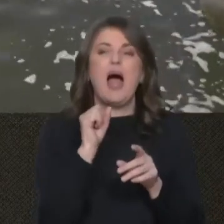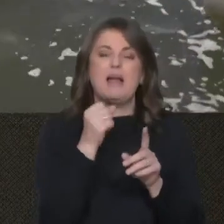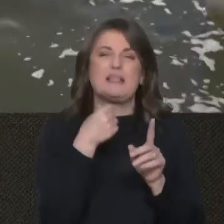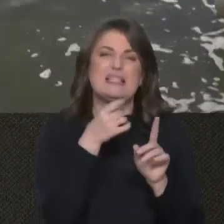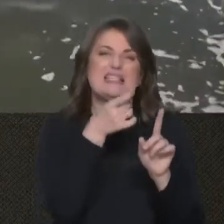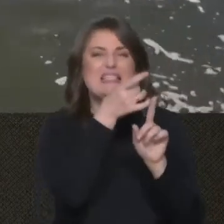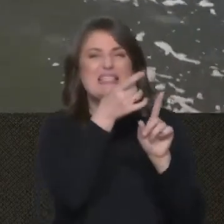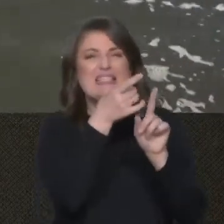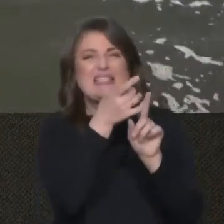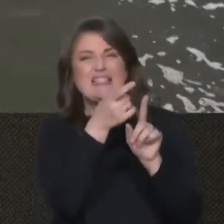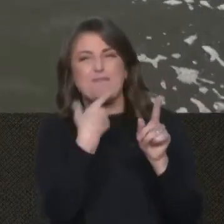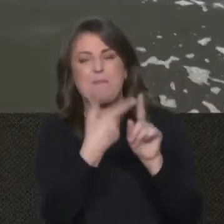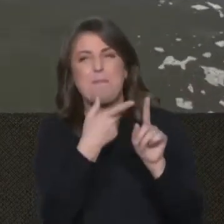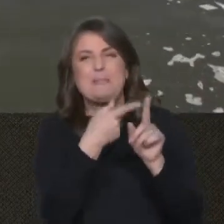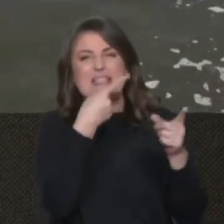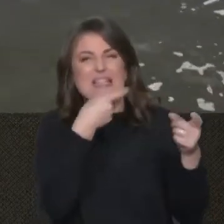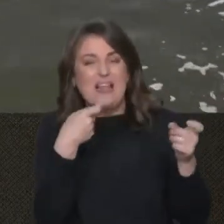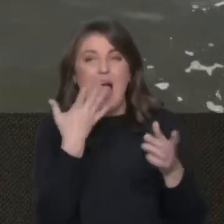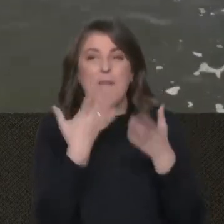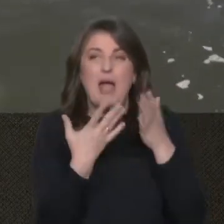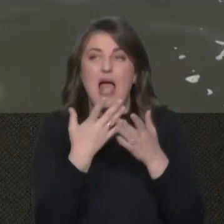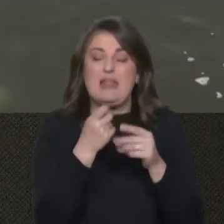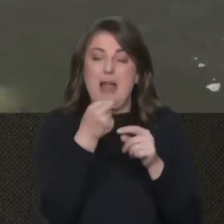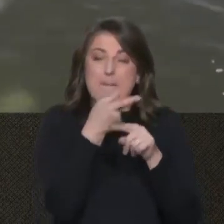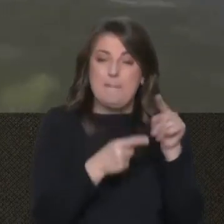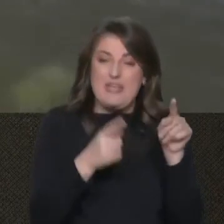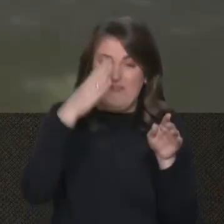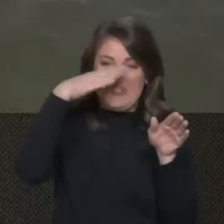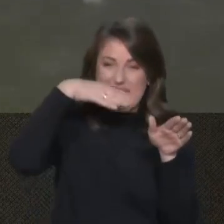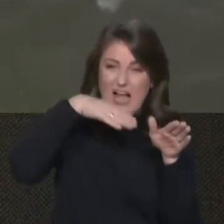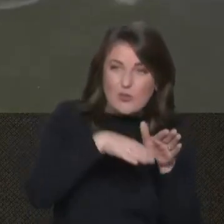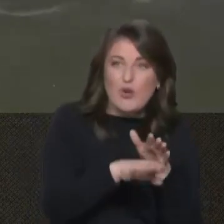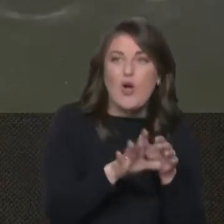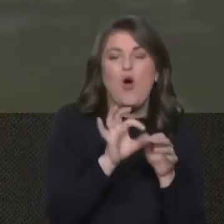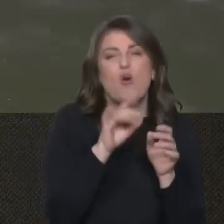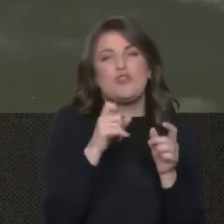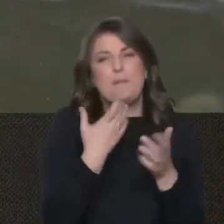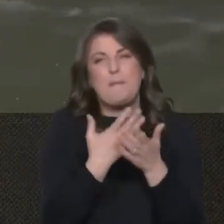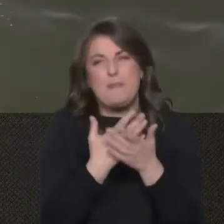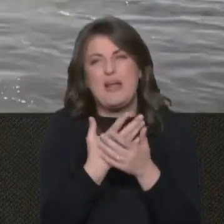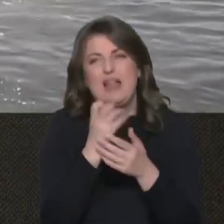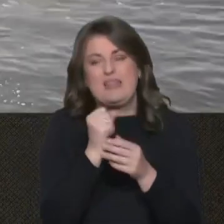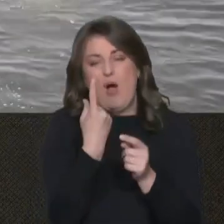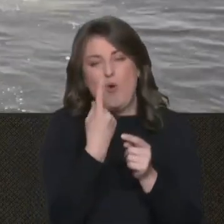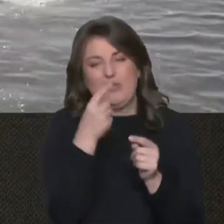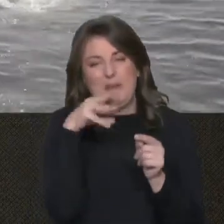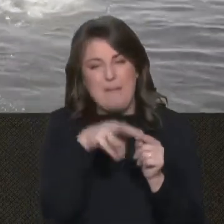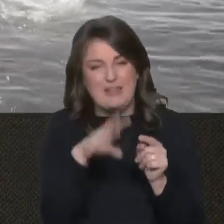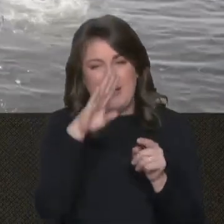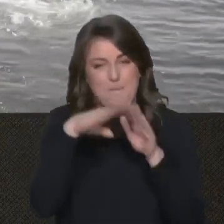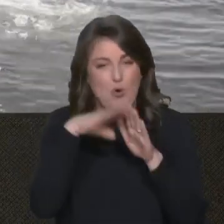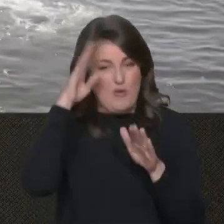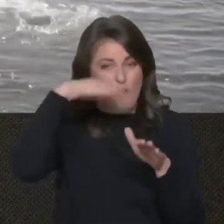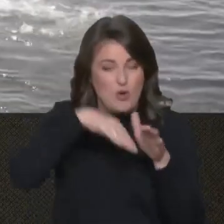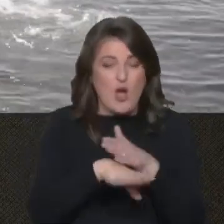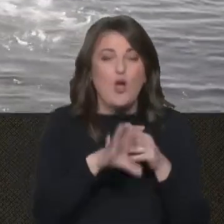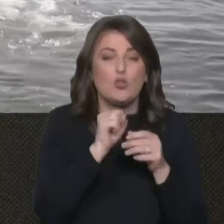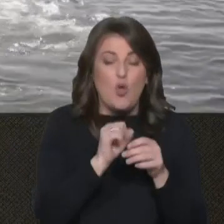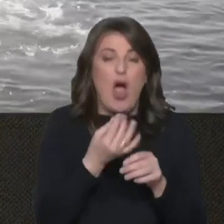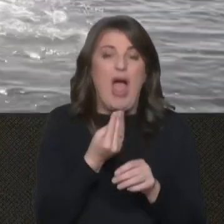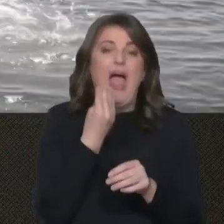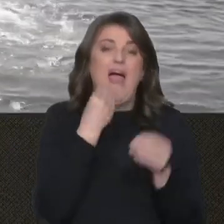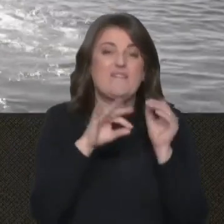стрілецькою зброєю. Ну, от якби їх напівзанурити, тобто хоча б помістити на метр під воду, то